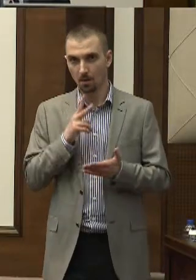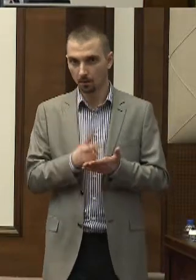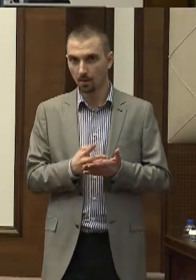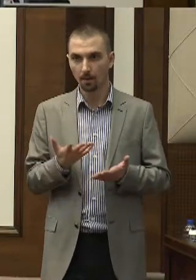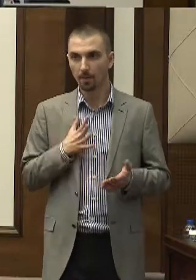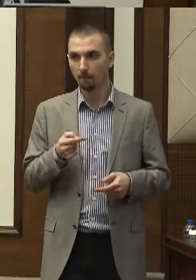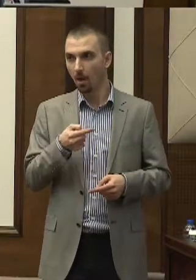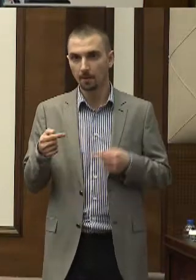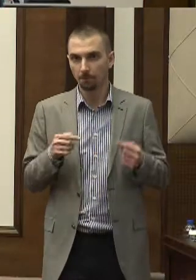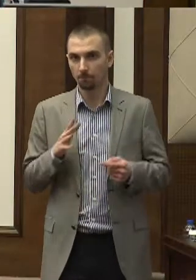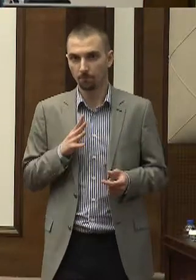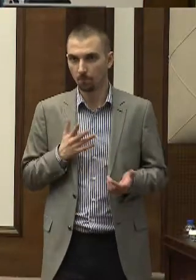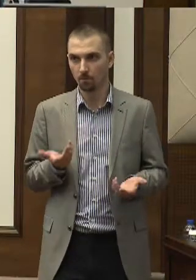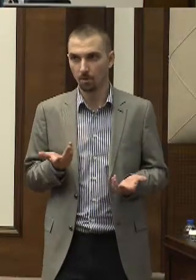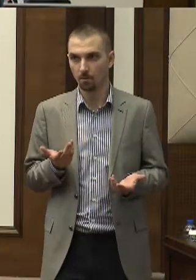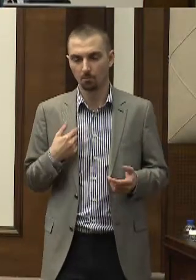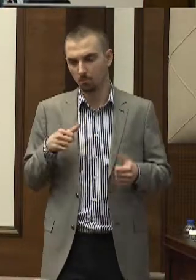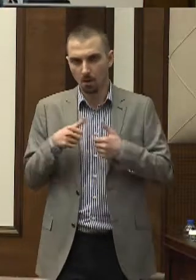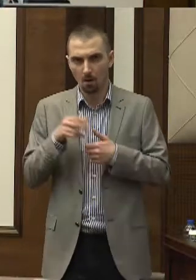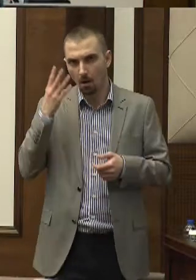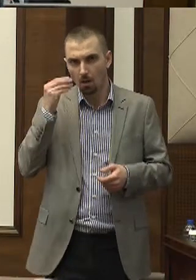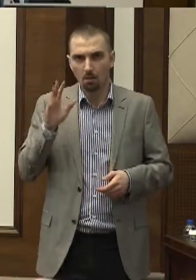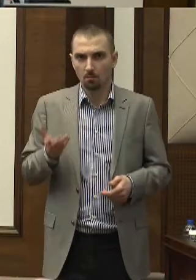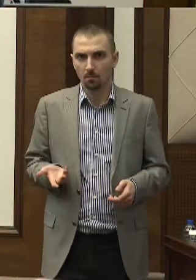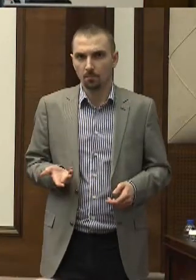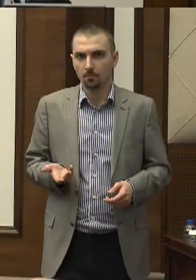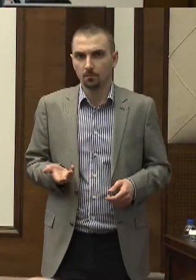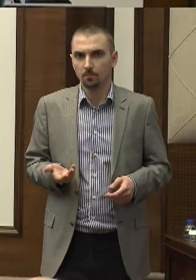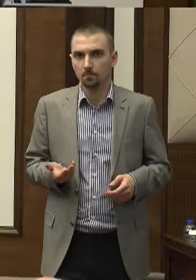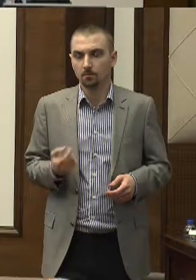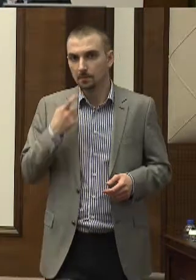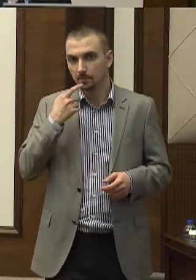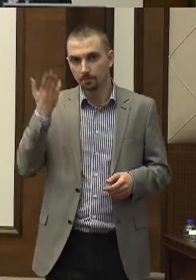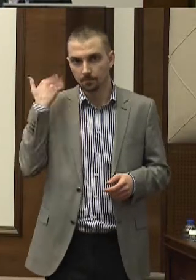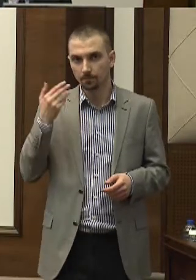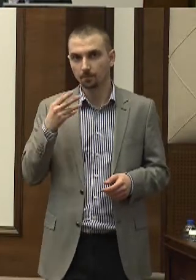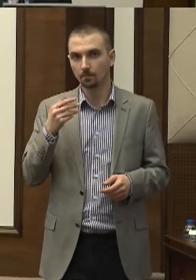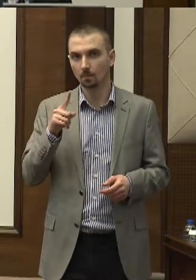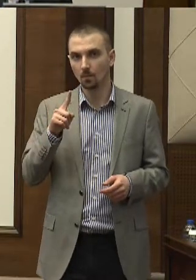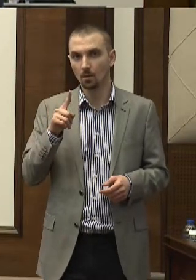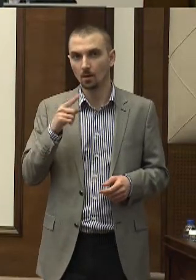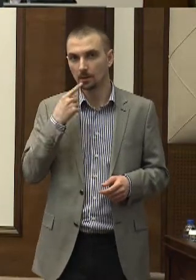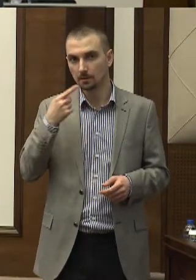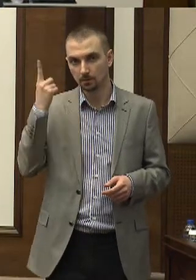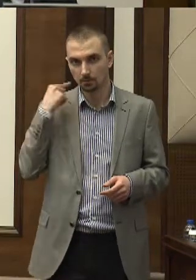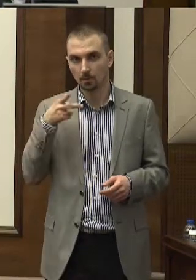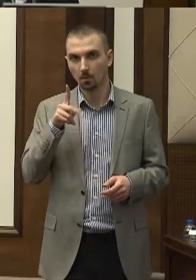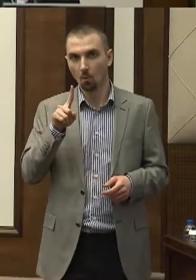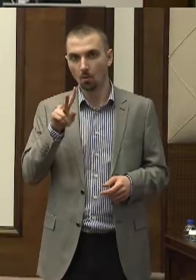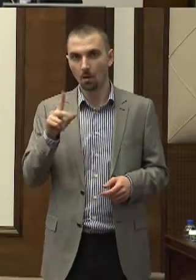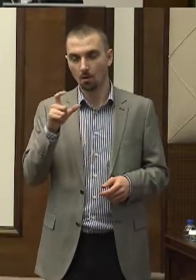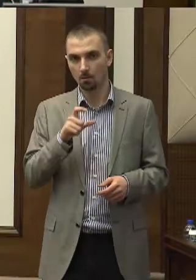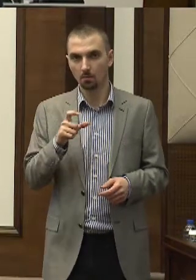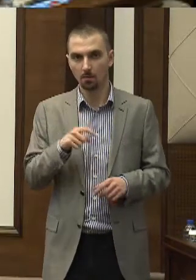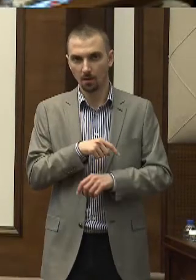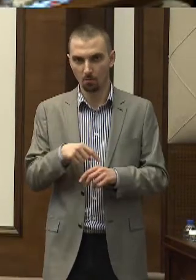ne eksikliğimiz vardı da bunu tekrar istediniz, onu anlatın. Sayın Başkanım, geçen sene 12. ayda almışız. Bir yıl olmuş, ne kadar zaman